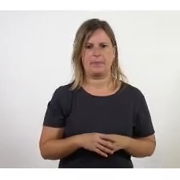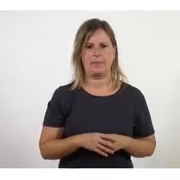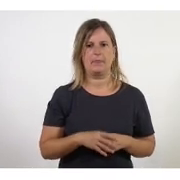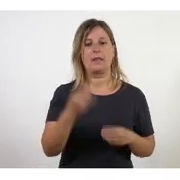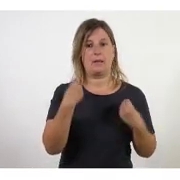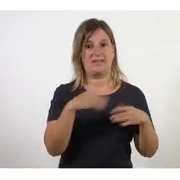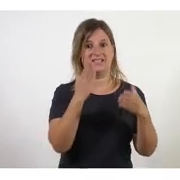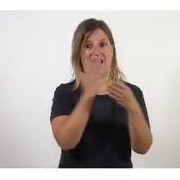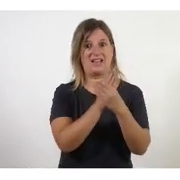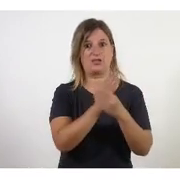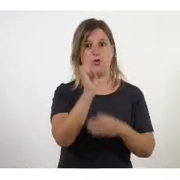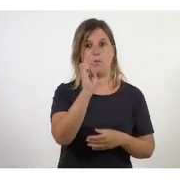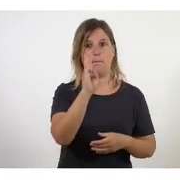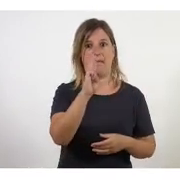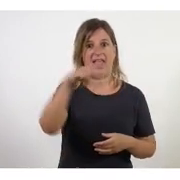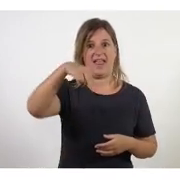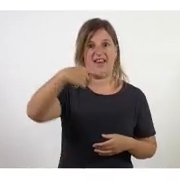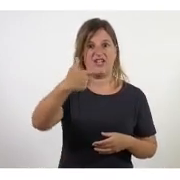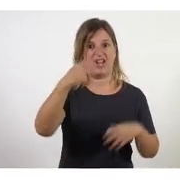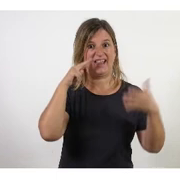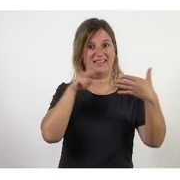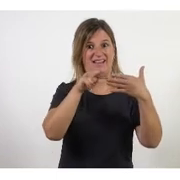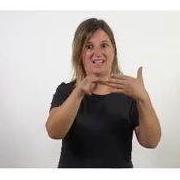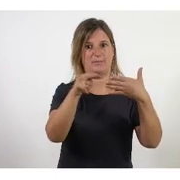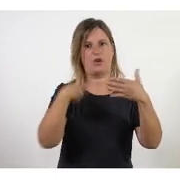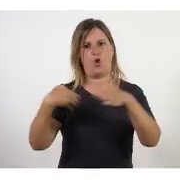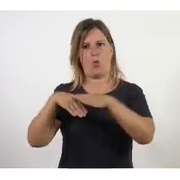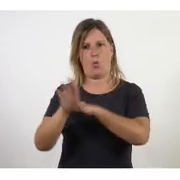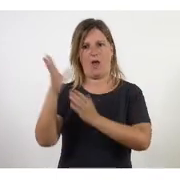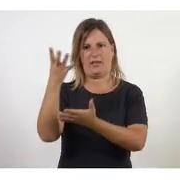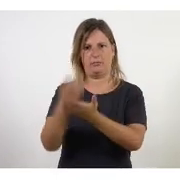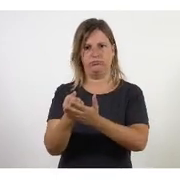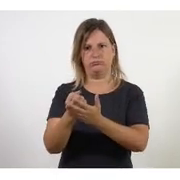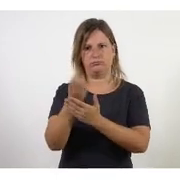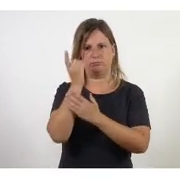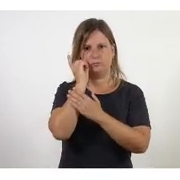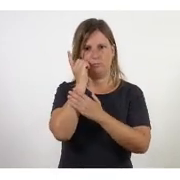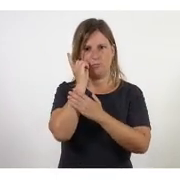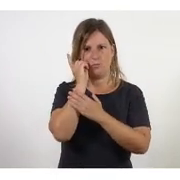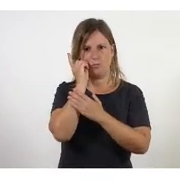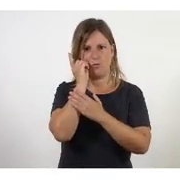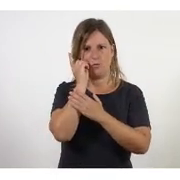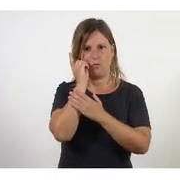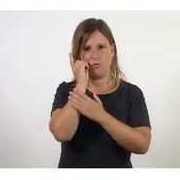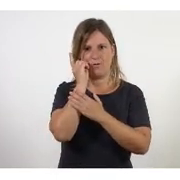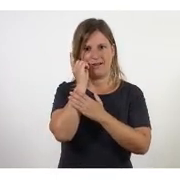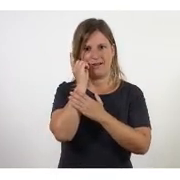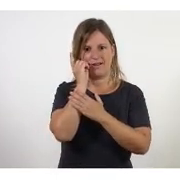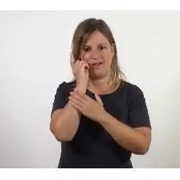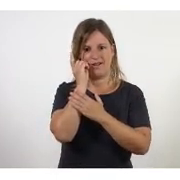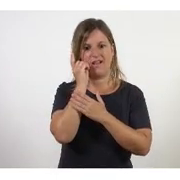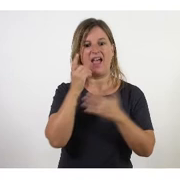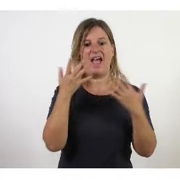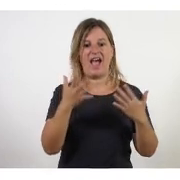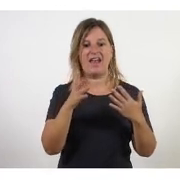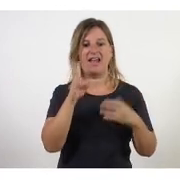arxiu en PNG, una imatge PNG transparent, i el col·loquem en el mòbil, ens la guardem dins el mòbil. I ara el que farem és importar-ho, vale?